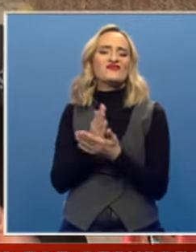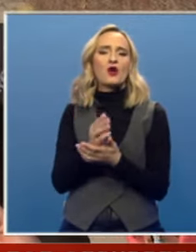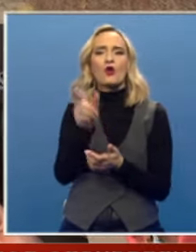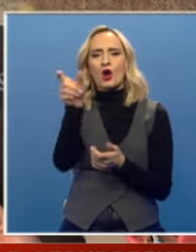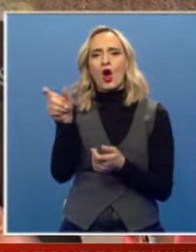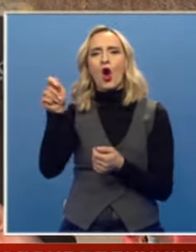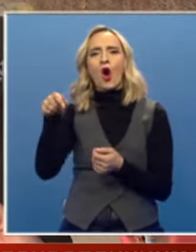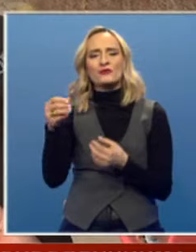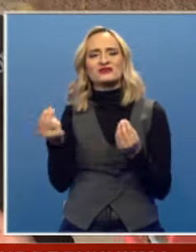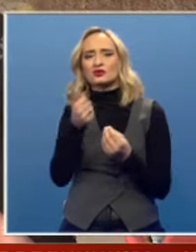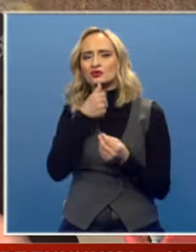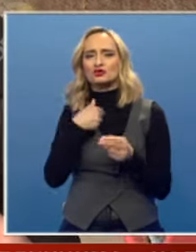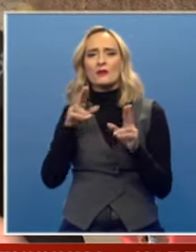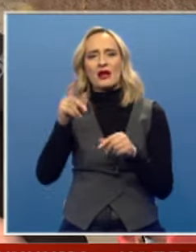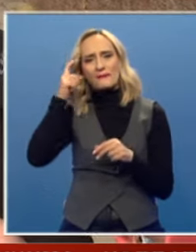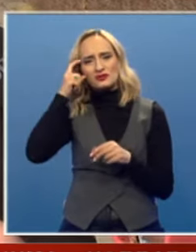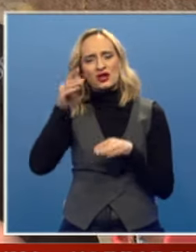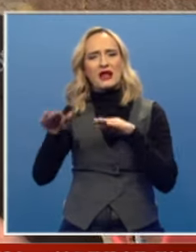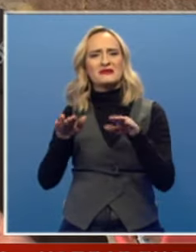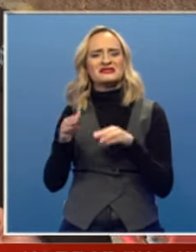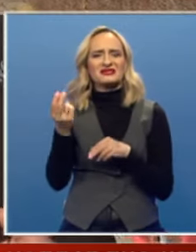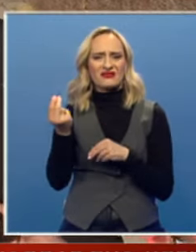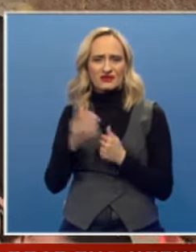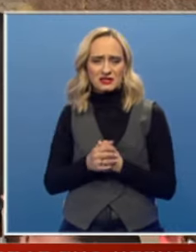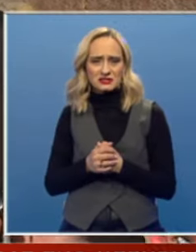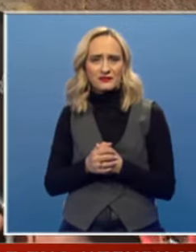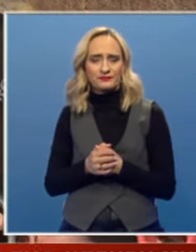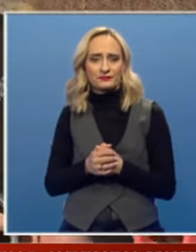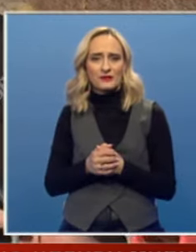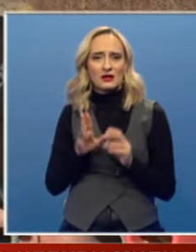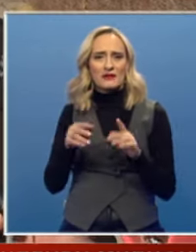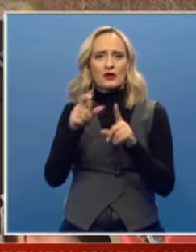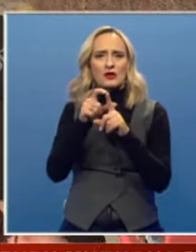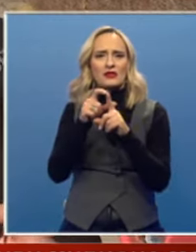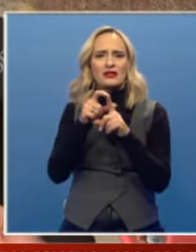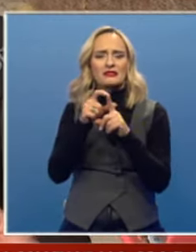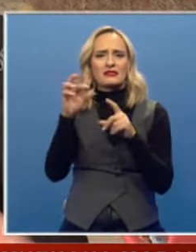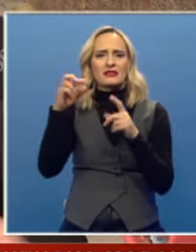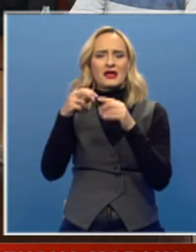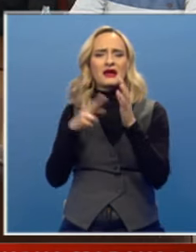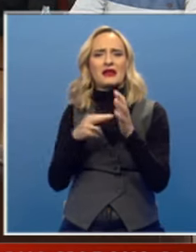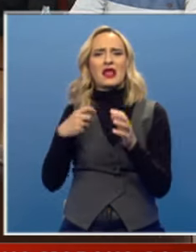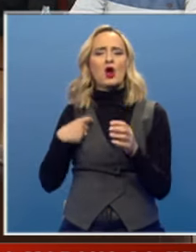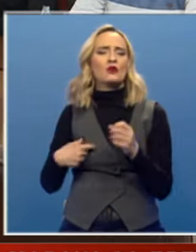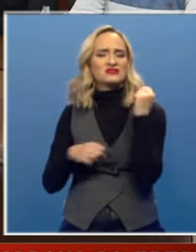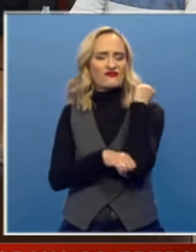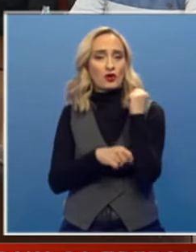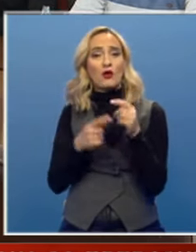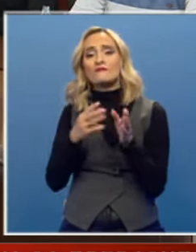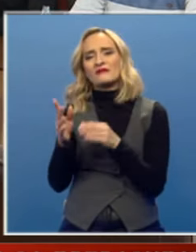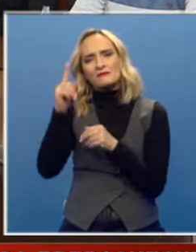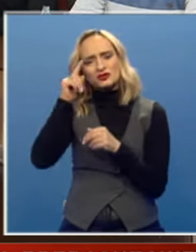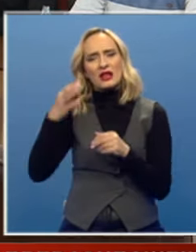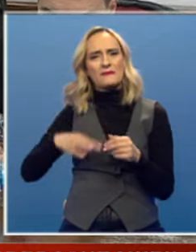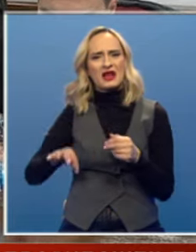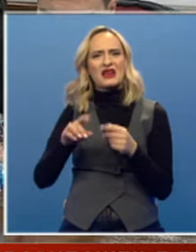odbornika zato što imamo mišljenje ministarstva financija, imamo dekana ekonomskog fakulteta. Uprkos mišljenju